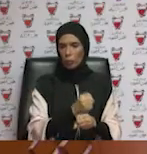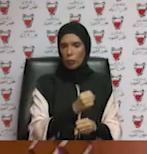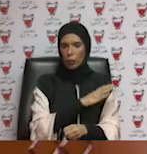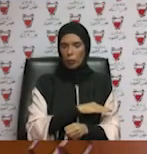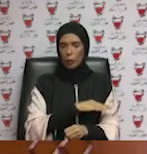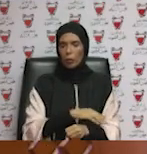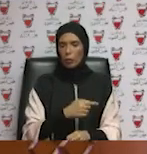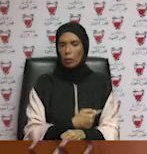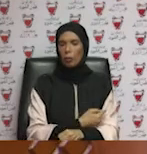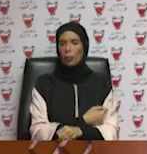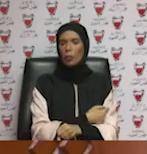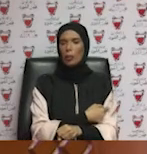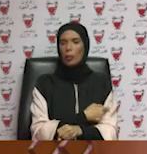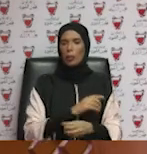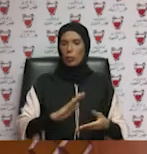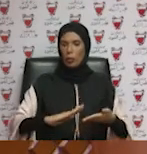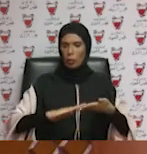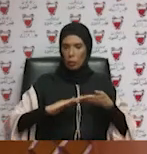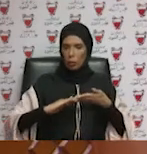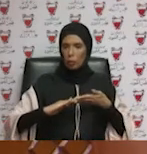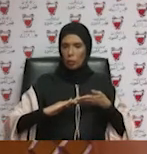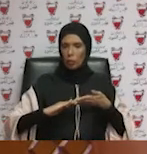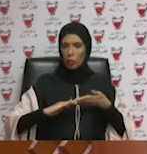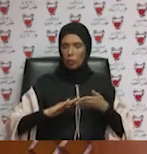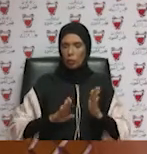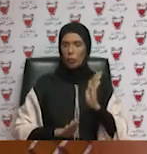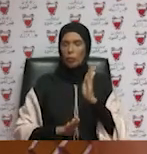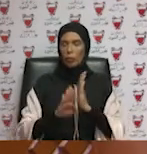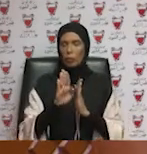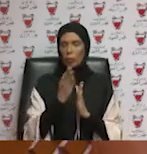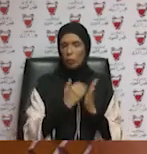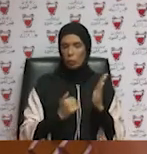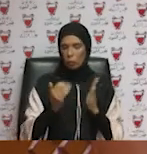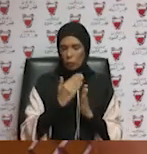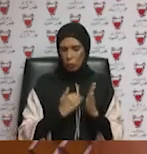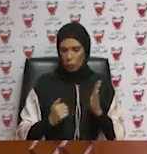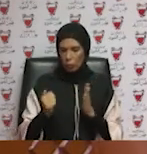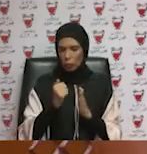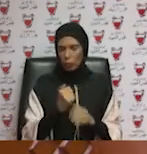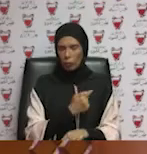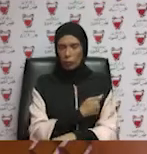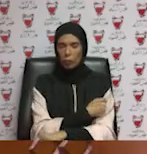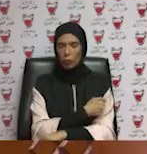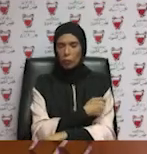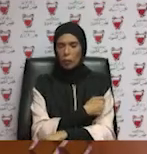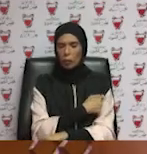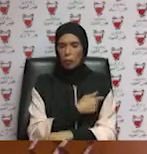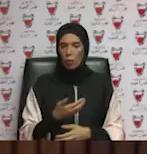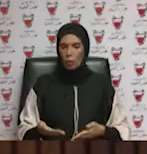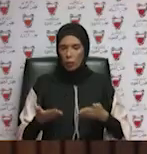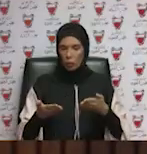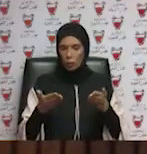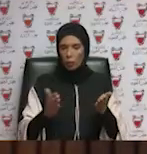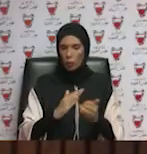الطبي، ويساهم في تحقيق التنمية الاقتصادية في القطاع الطبي وخدمات